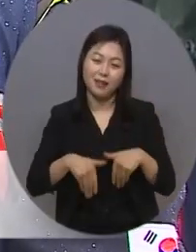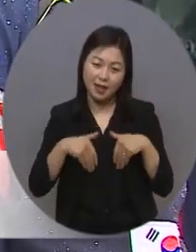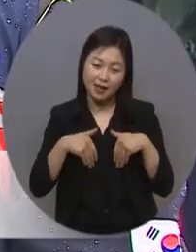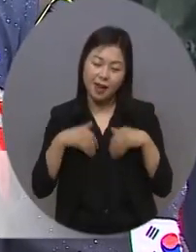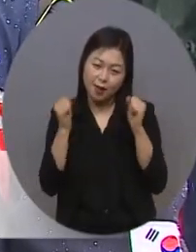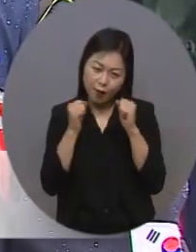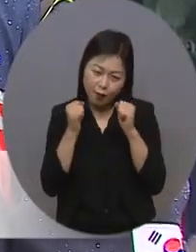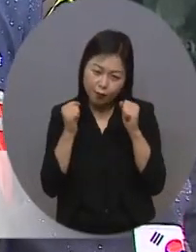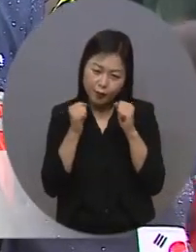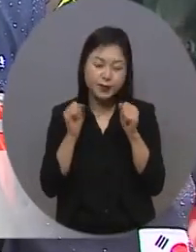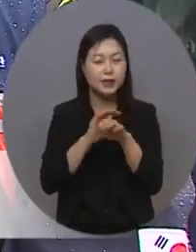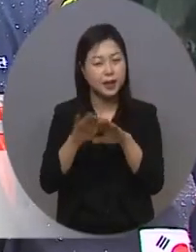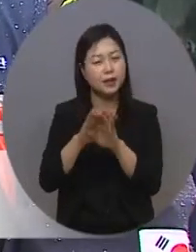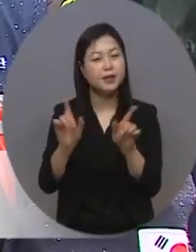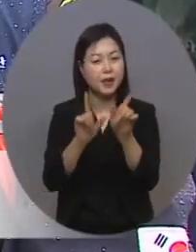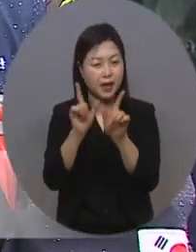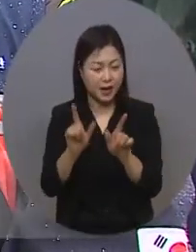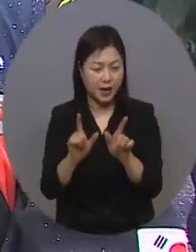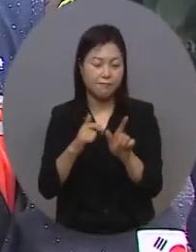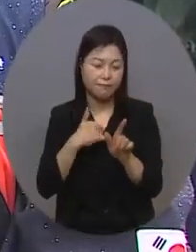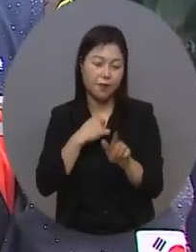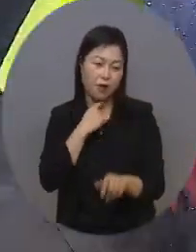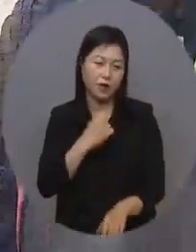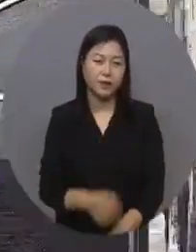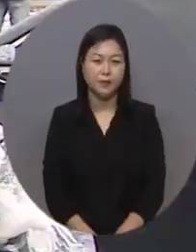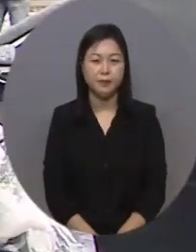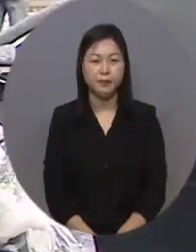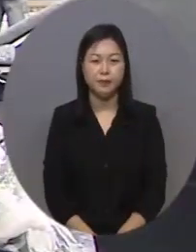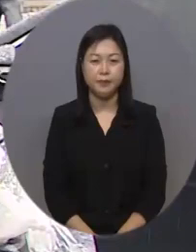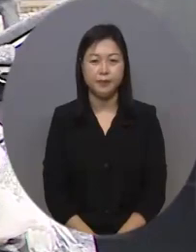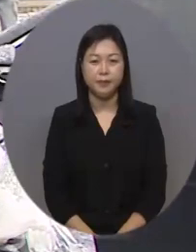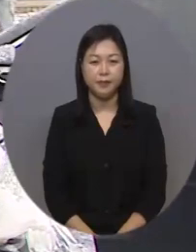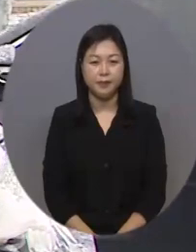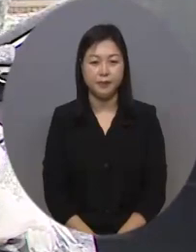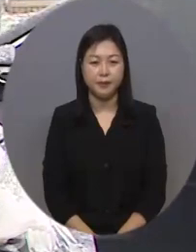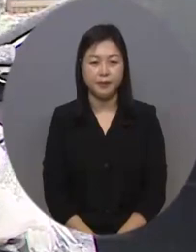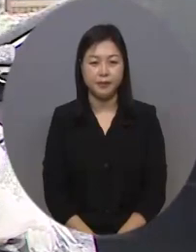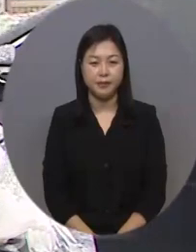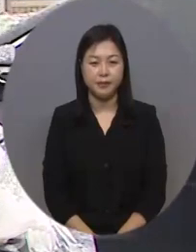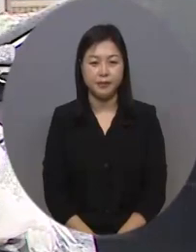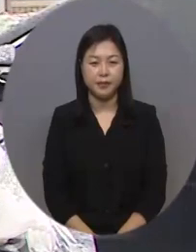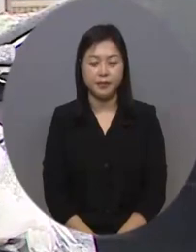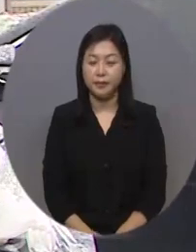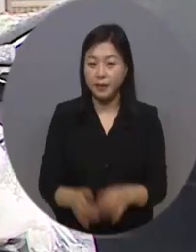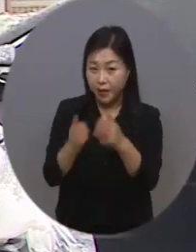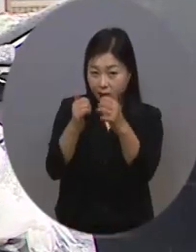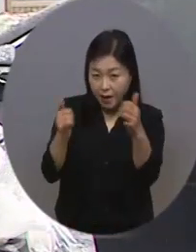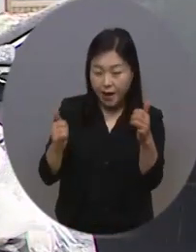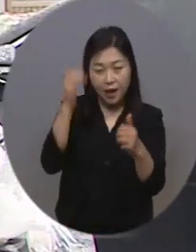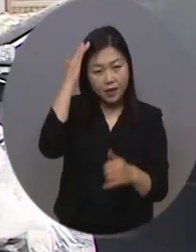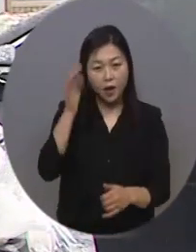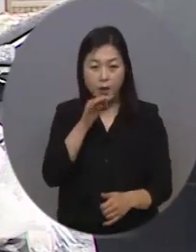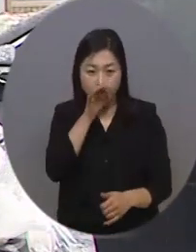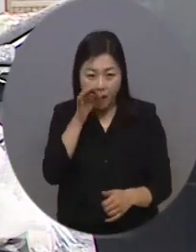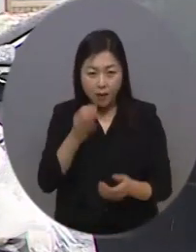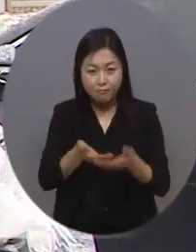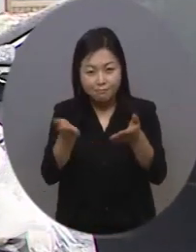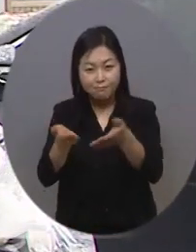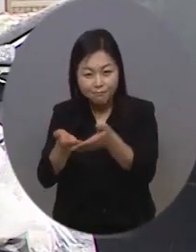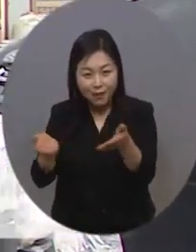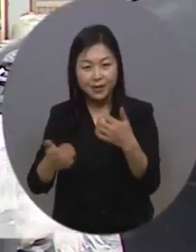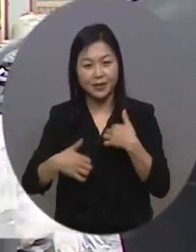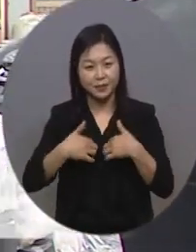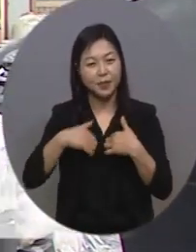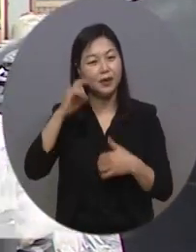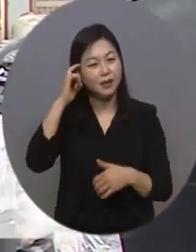잘 그 겨울 잘 났으면 좋겠습니다. 이웃분들께 이런 연탄을 나눠드릴 수 있어서 너무너무 기쁘다고 생각하고